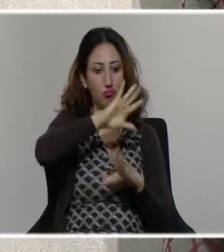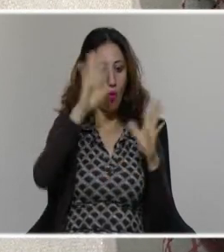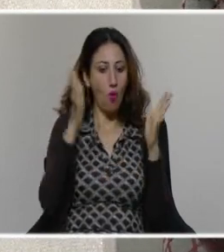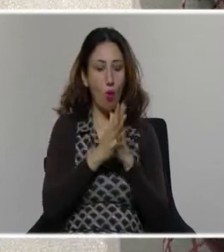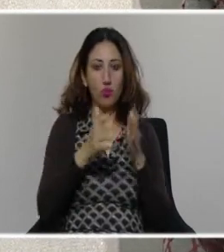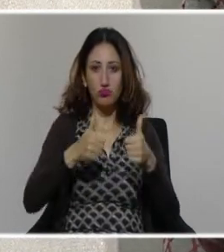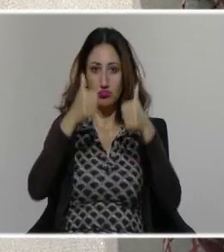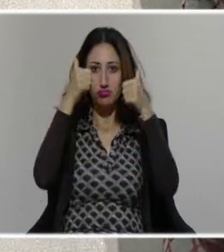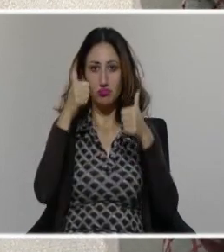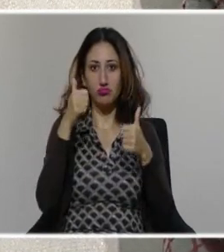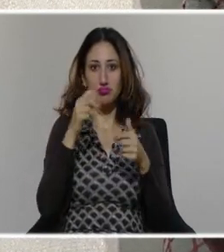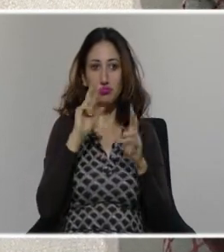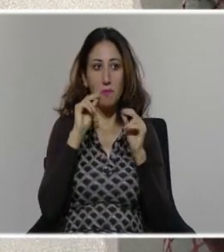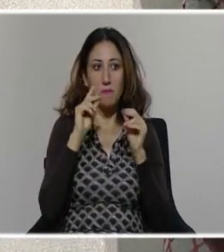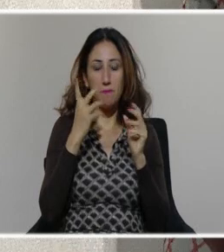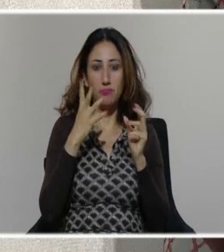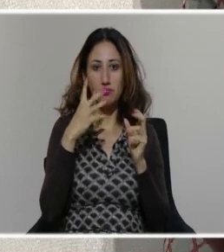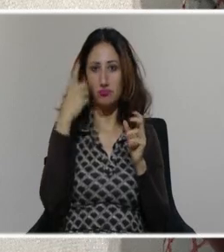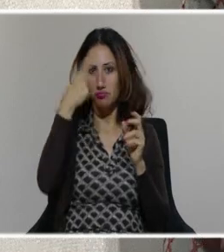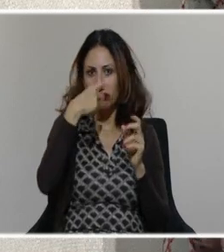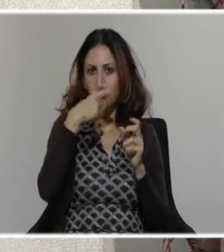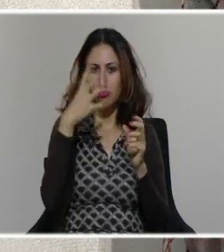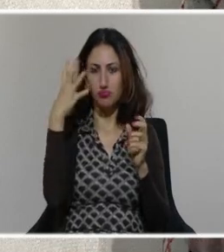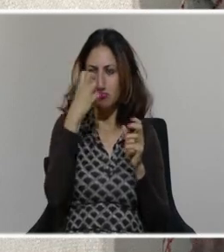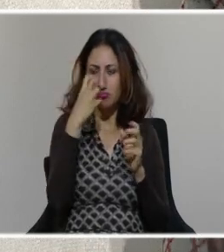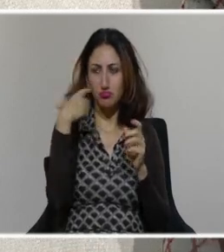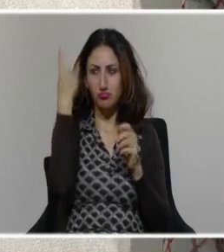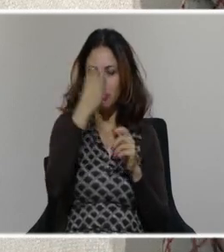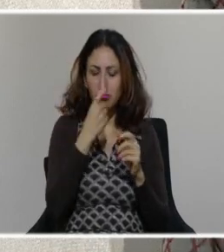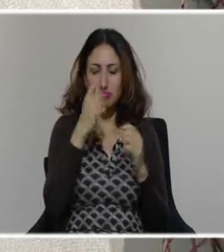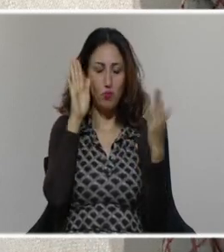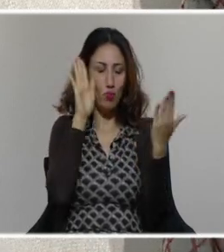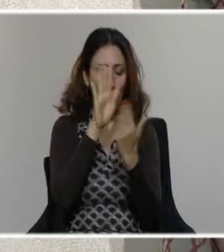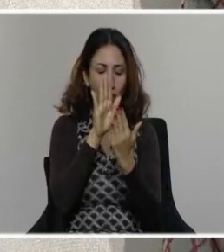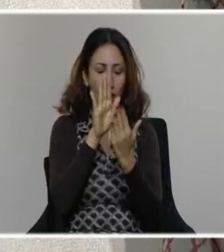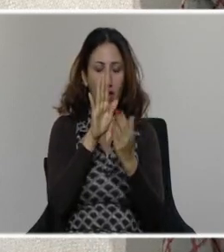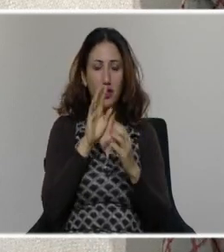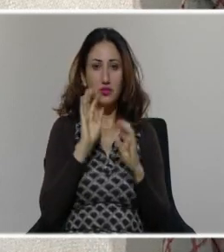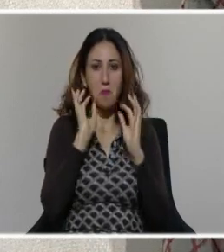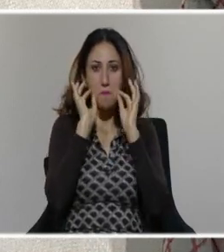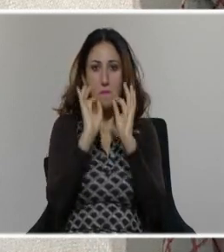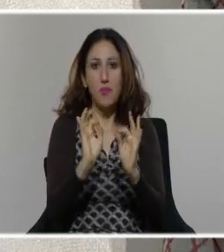مشاهد سخنة، مشاهد فيها دراما عنيفة، مشاهد مواجهات،